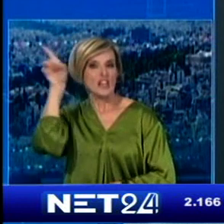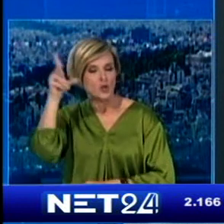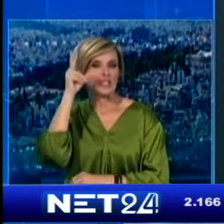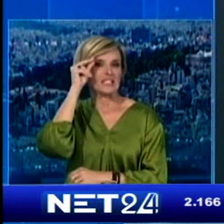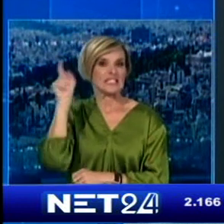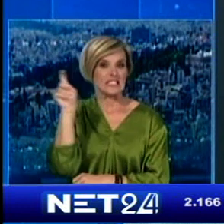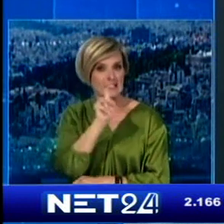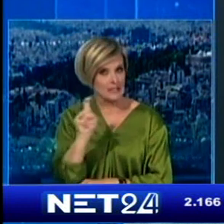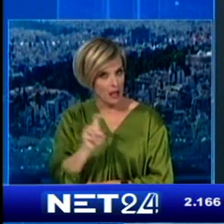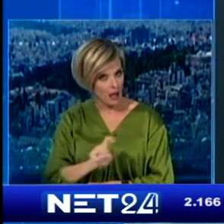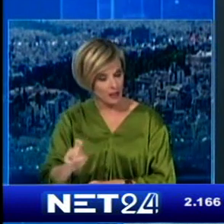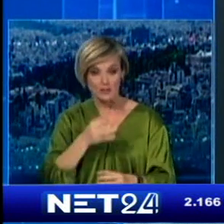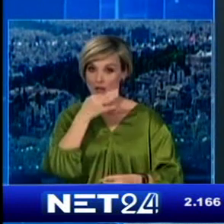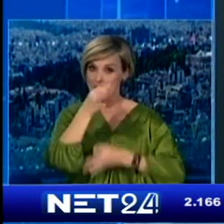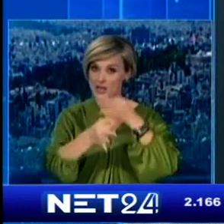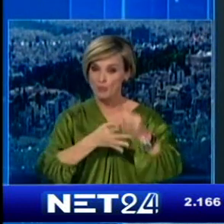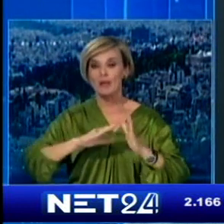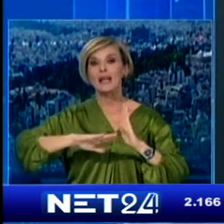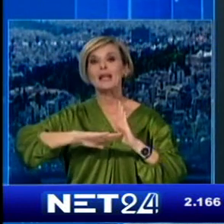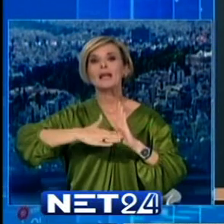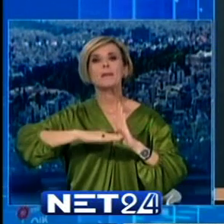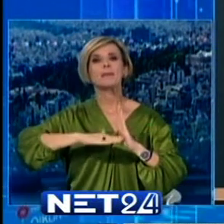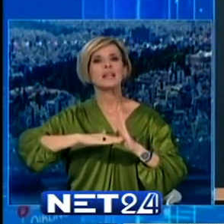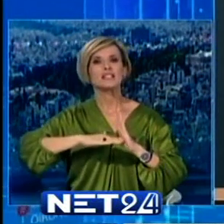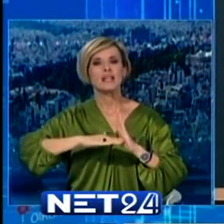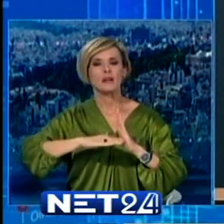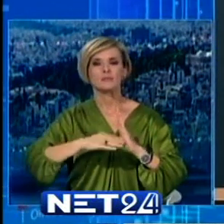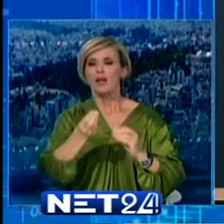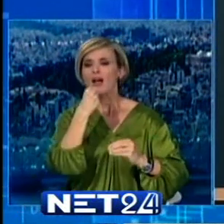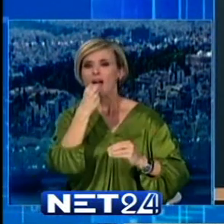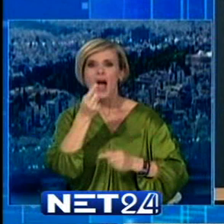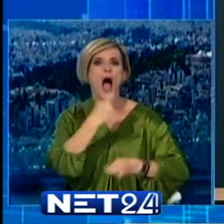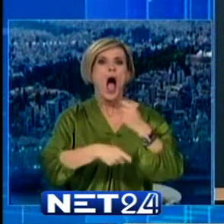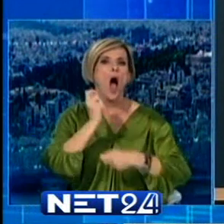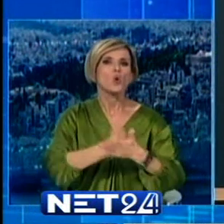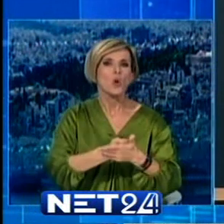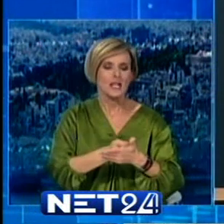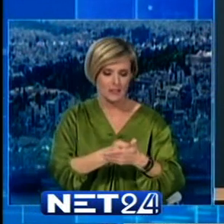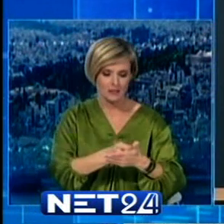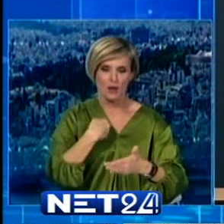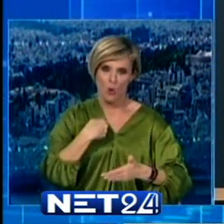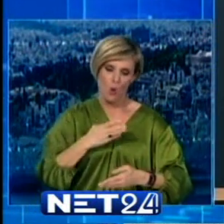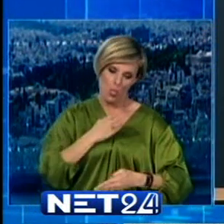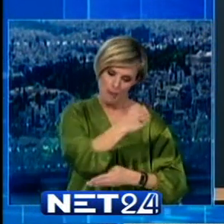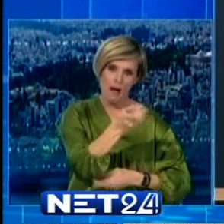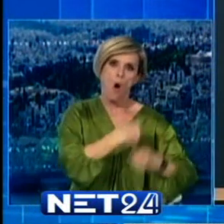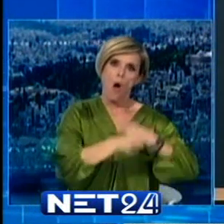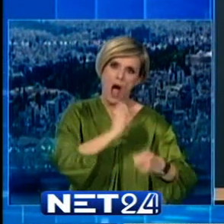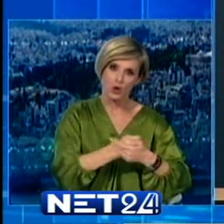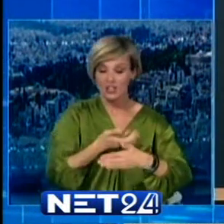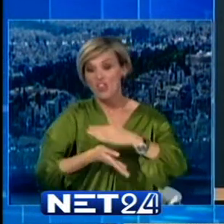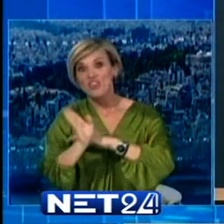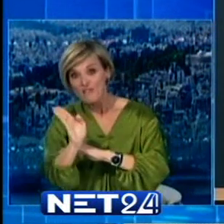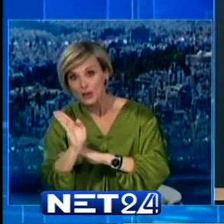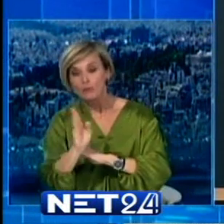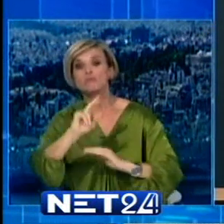Σερών, διευκρινίζεται ότι η υπηρεσία παροχής προϊόντων σε πακέτο από τα καταστήματα, το take-away και το drive-through, δεν